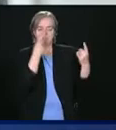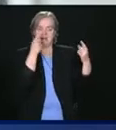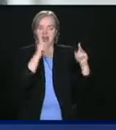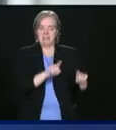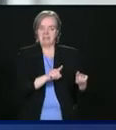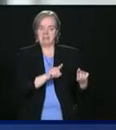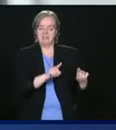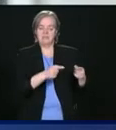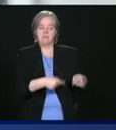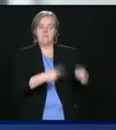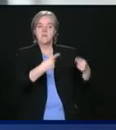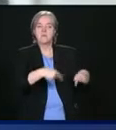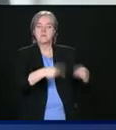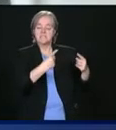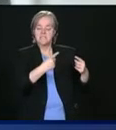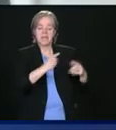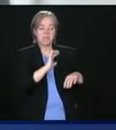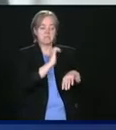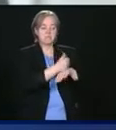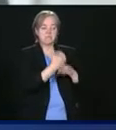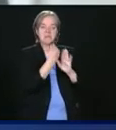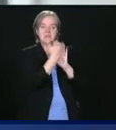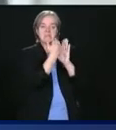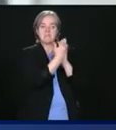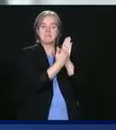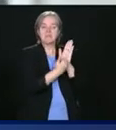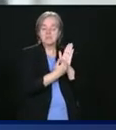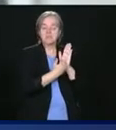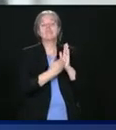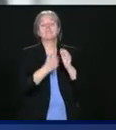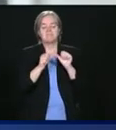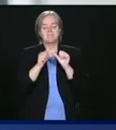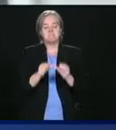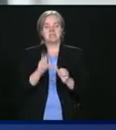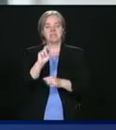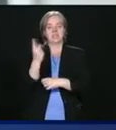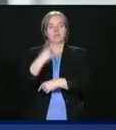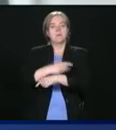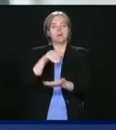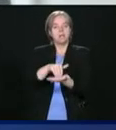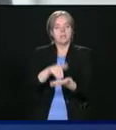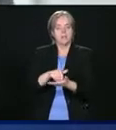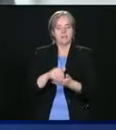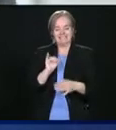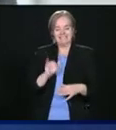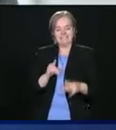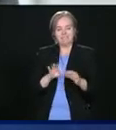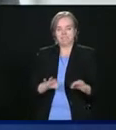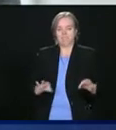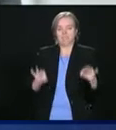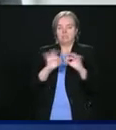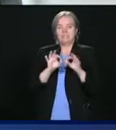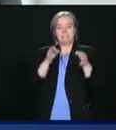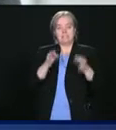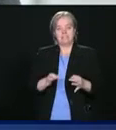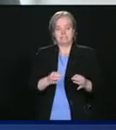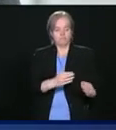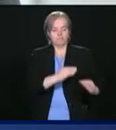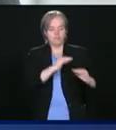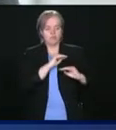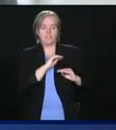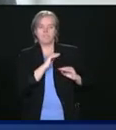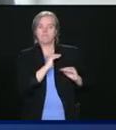mesures frontalières qui sont déjà en place. C'est une décision importante qui va protéger les gens des deux côtés de la